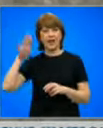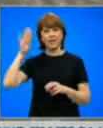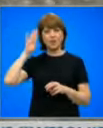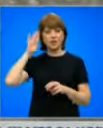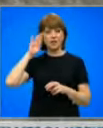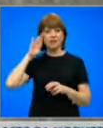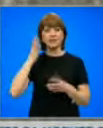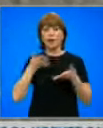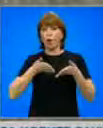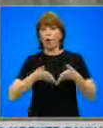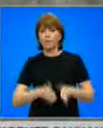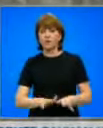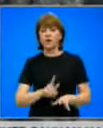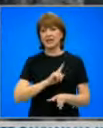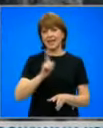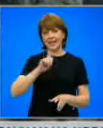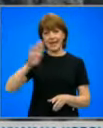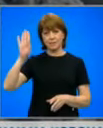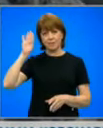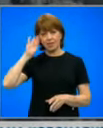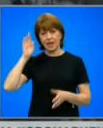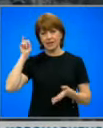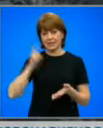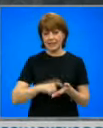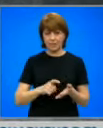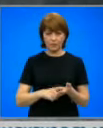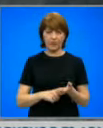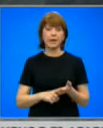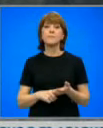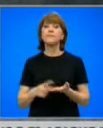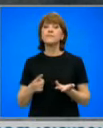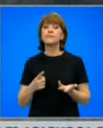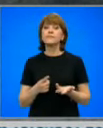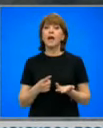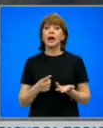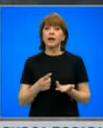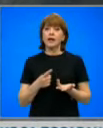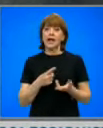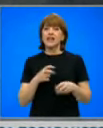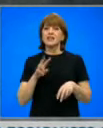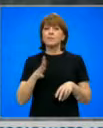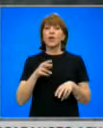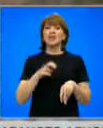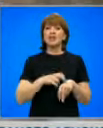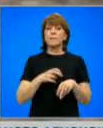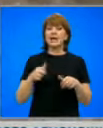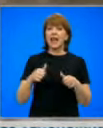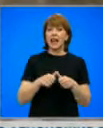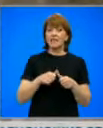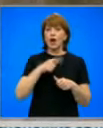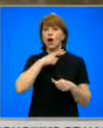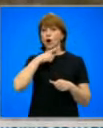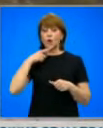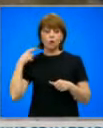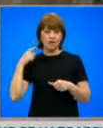достига оборудване и не изпълняват заповеди. Според ръководителя на британската служба за киберсигурност Джереми Флеминг, руски войници